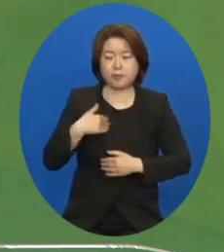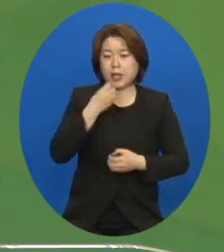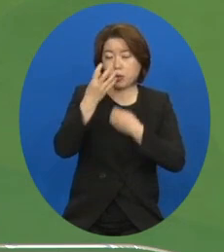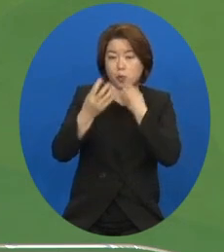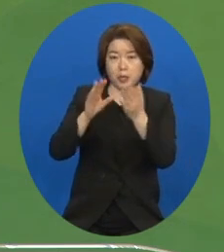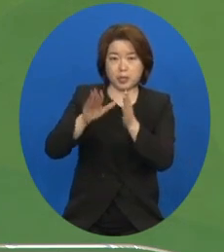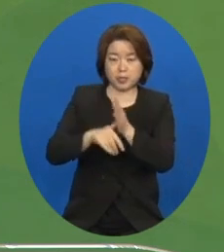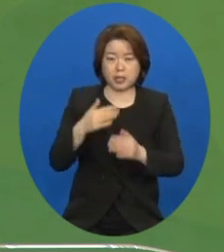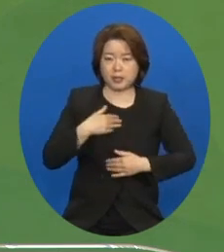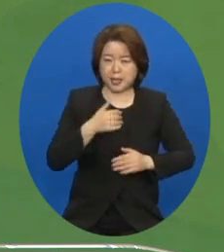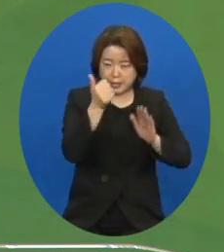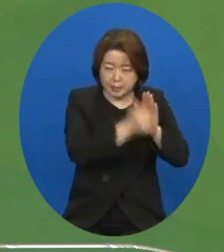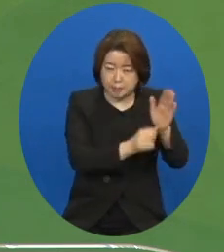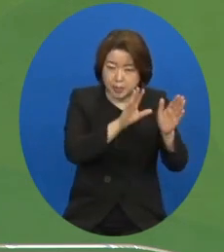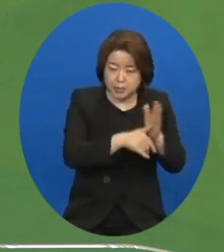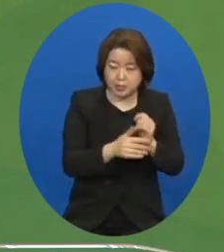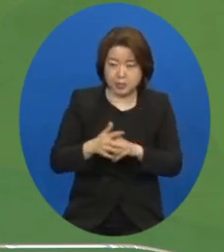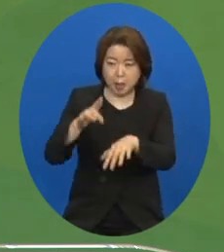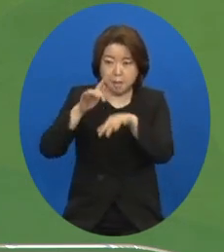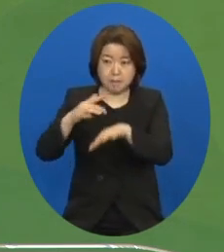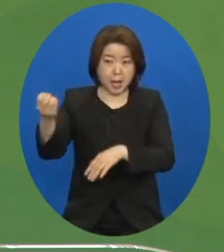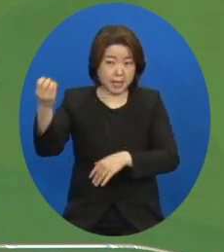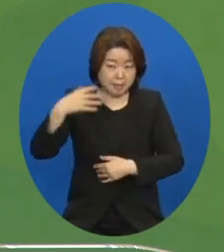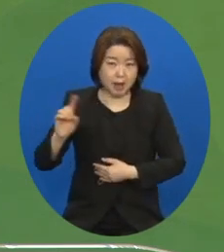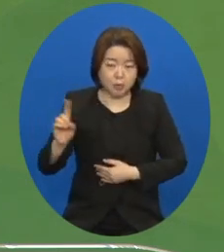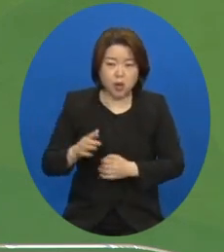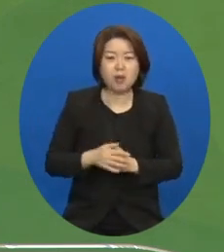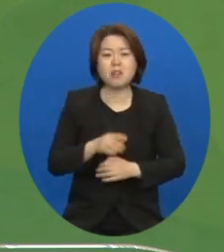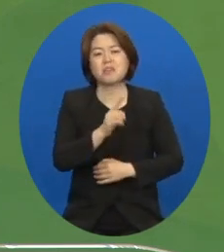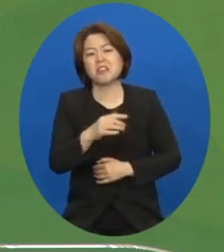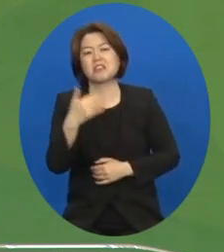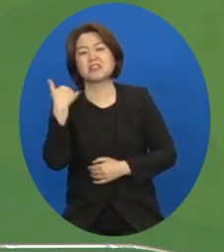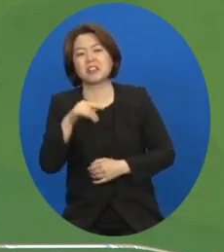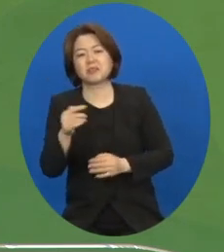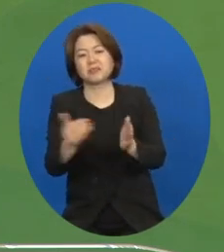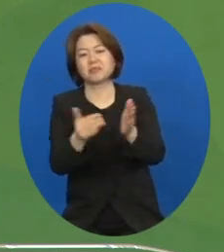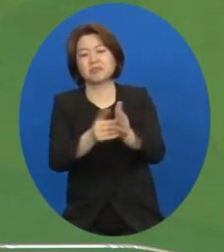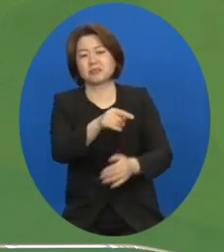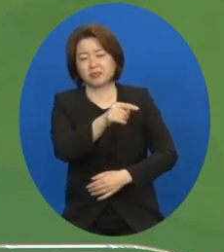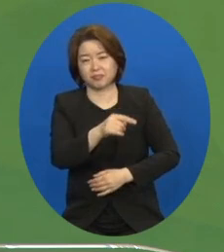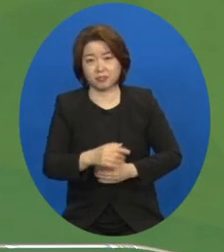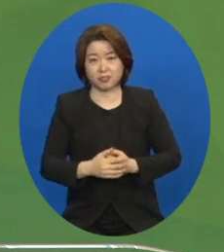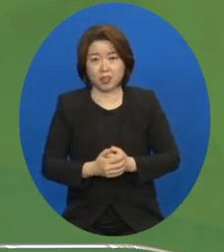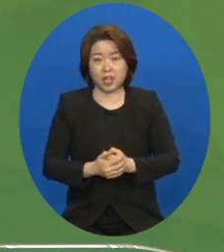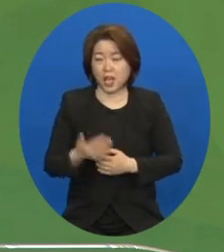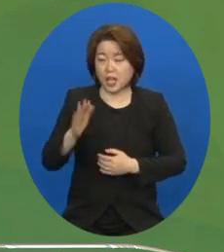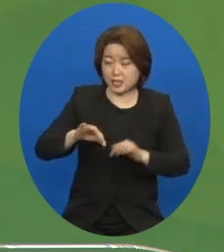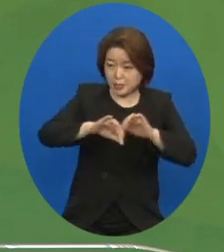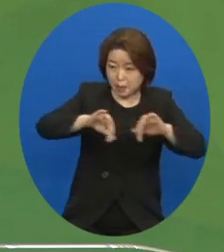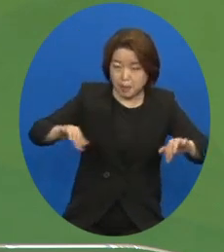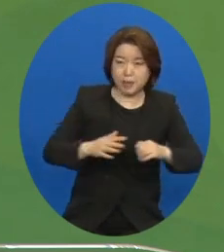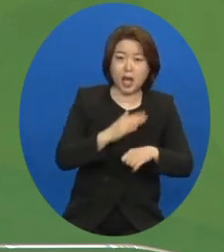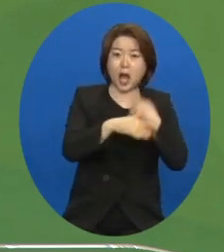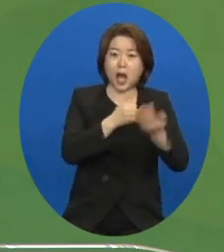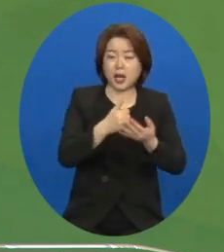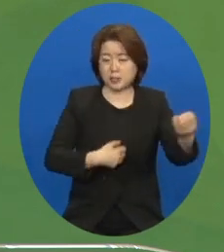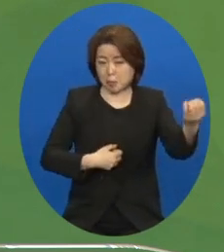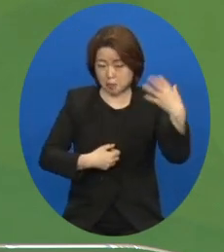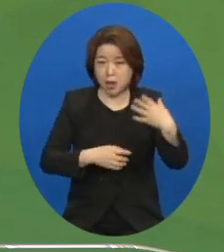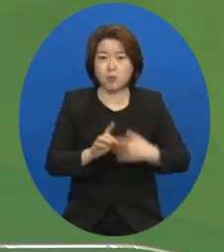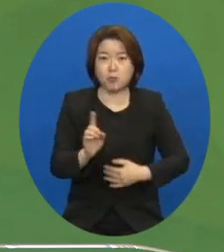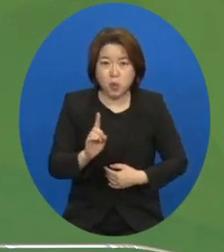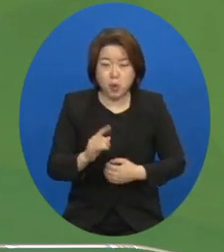때 마귀는 말하더래요. 너 이제 끝났어. 그런데 하나님께서는 또